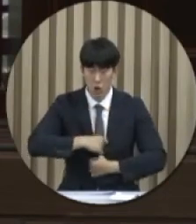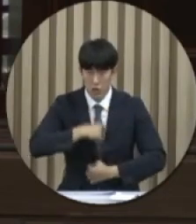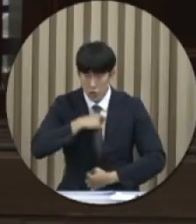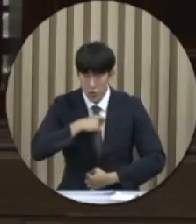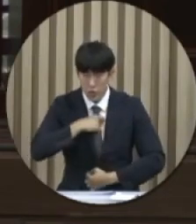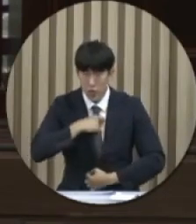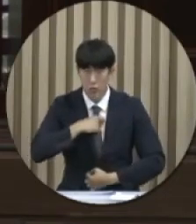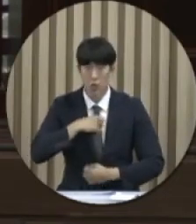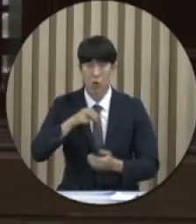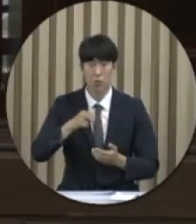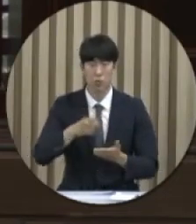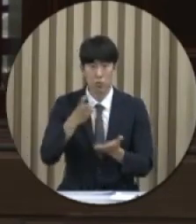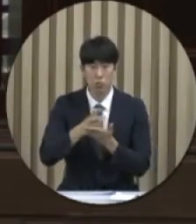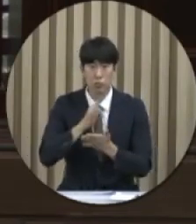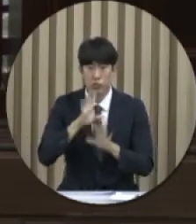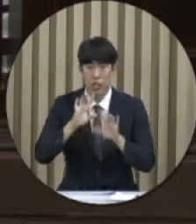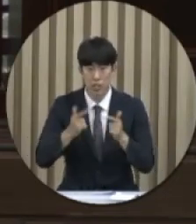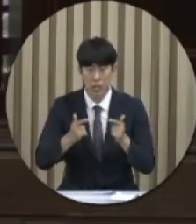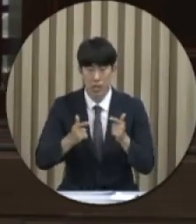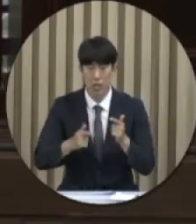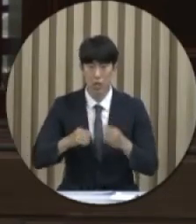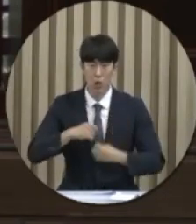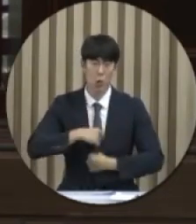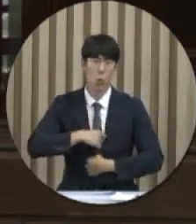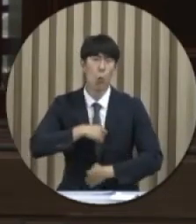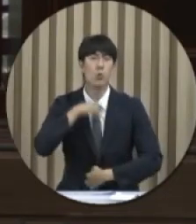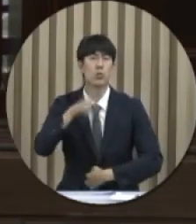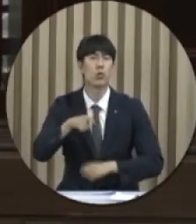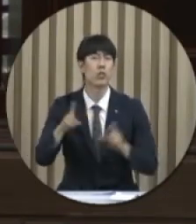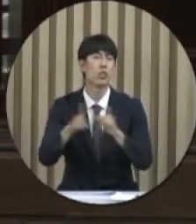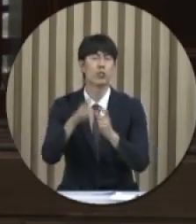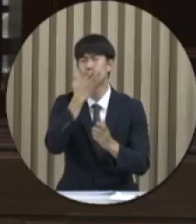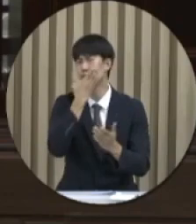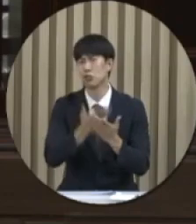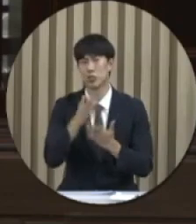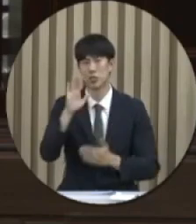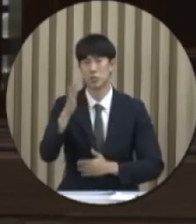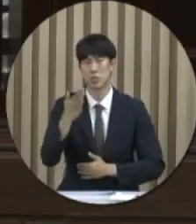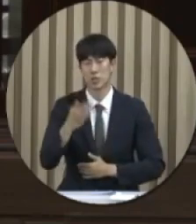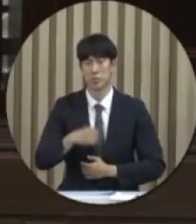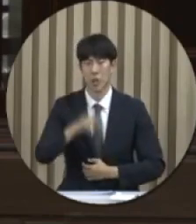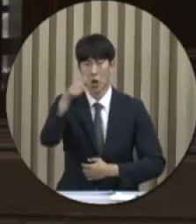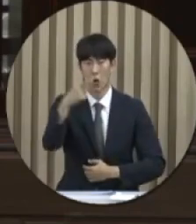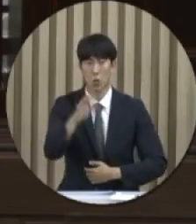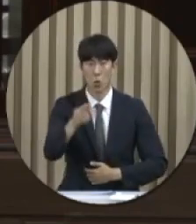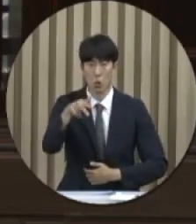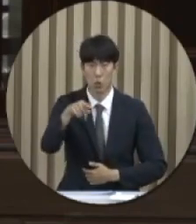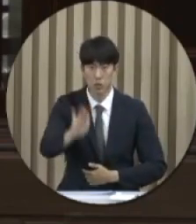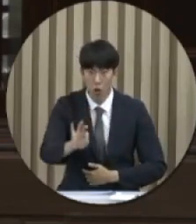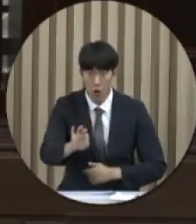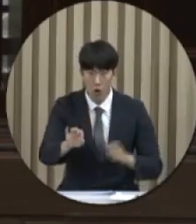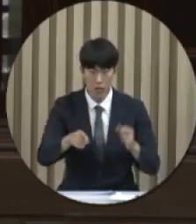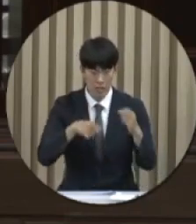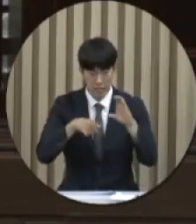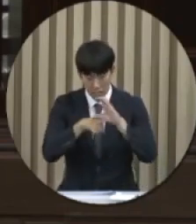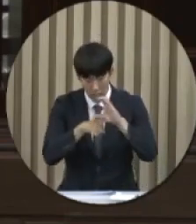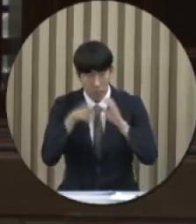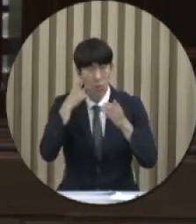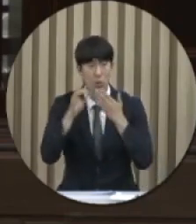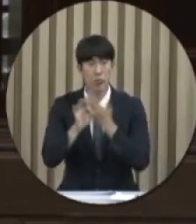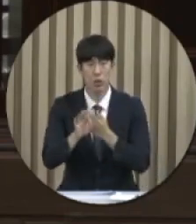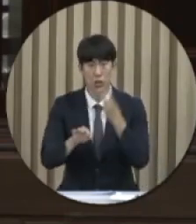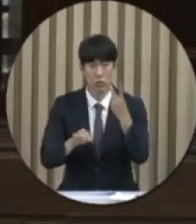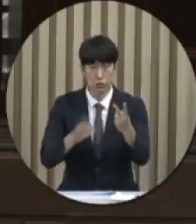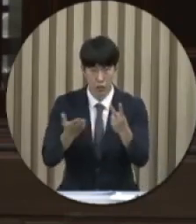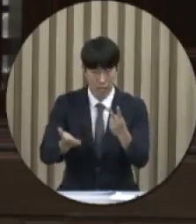넘어 공존에 대한 단어가 중요시되고 있습니다. 공존, 사전적 의미로는 두 가지